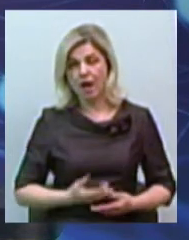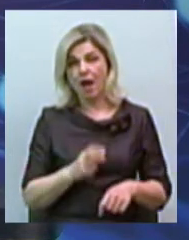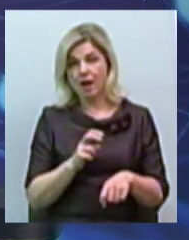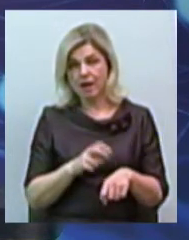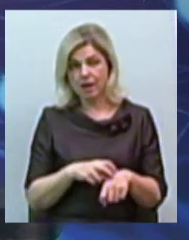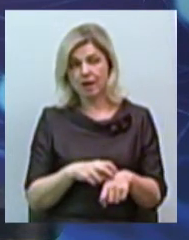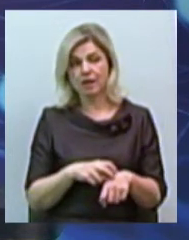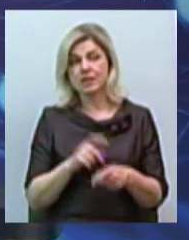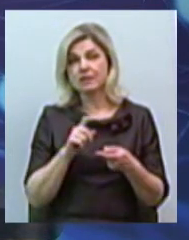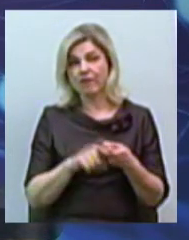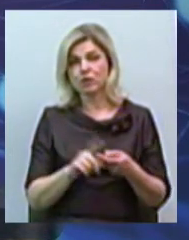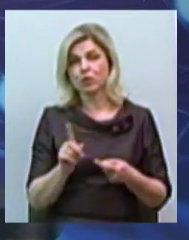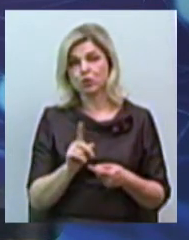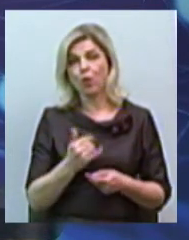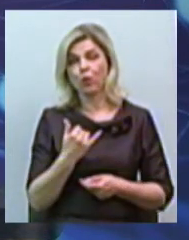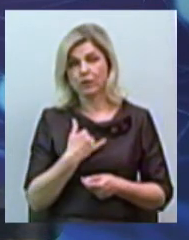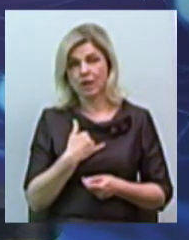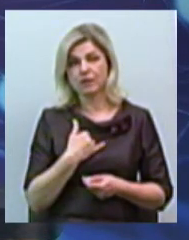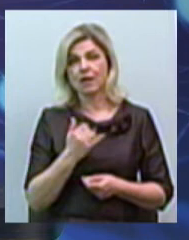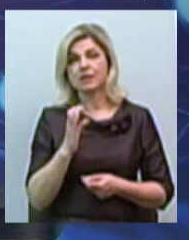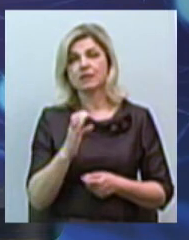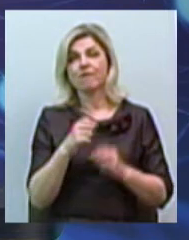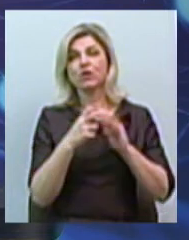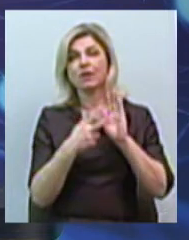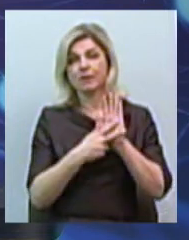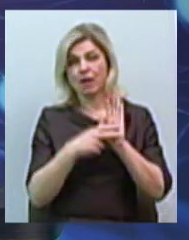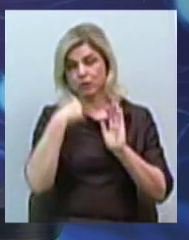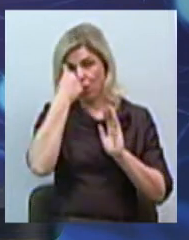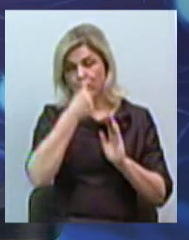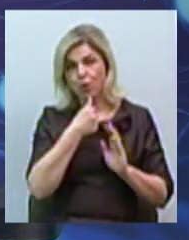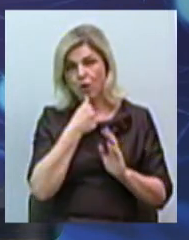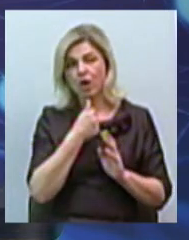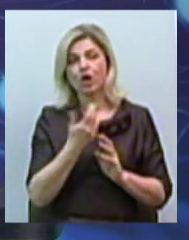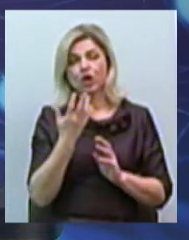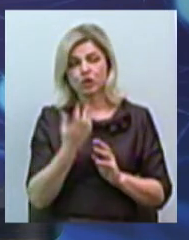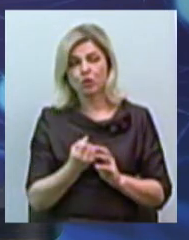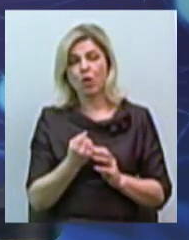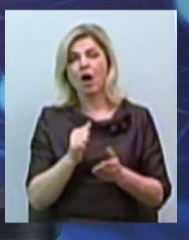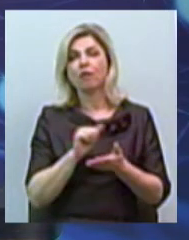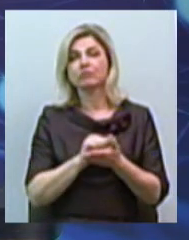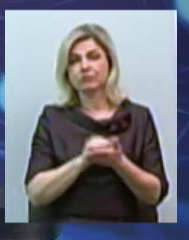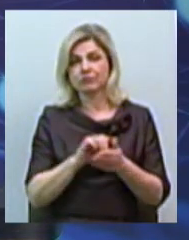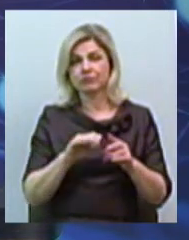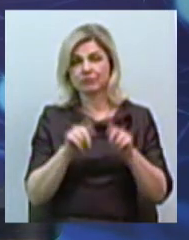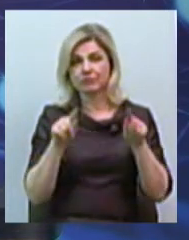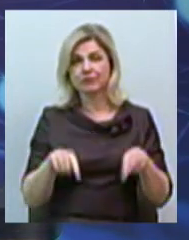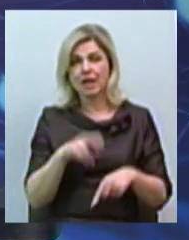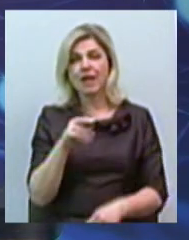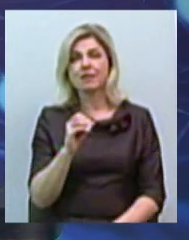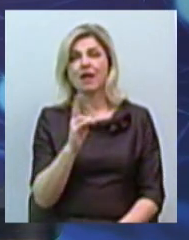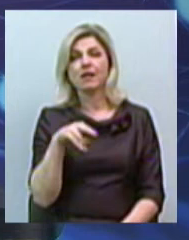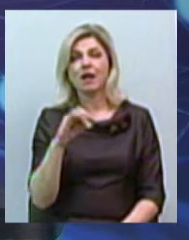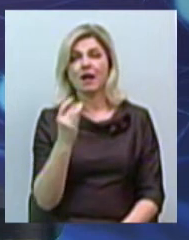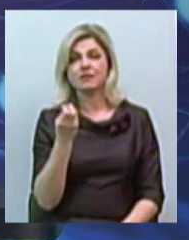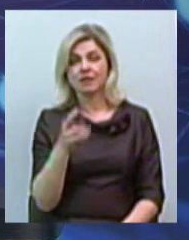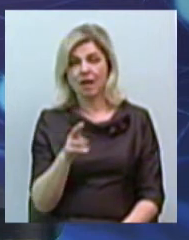у зв'язку з цим, що в нас зараз іде з 18-го року процес ще далі укладення декларацій, лікар, можливо, знайомий з